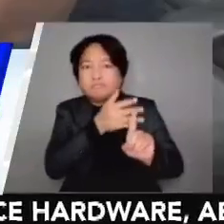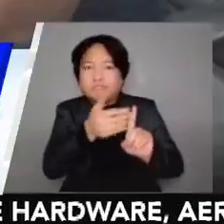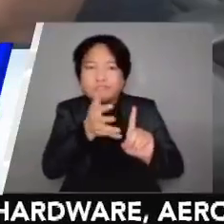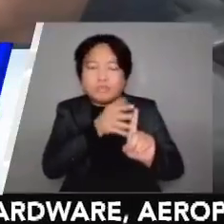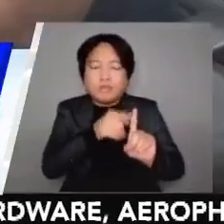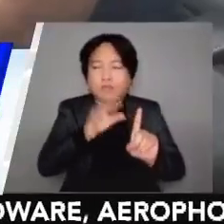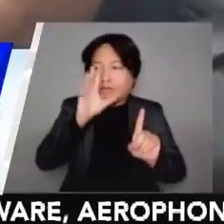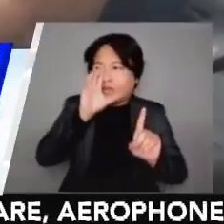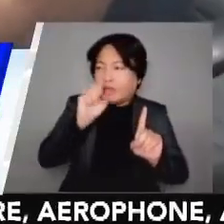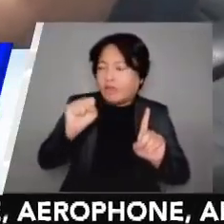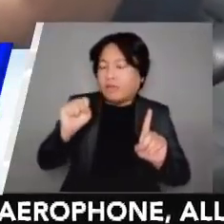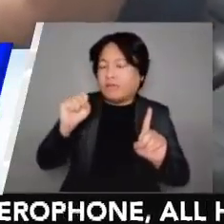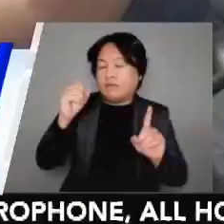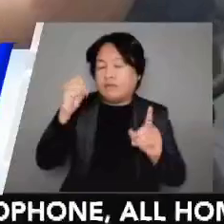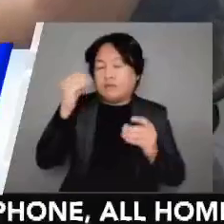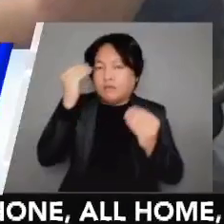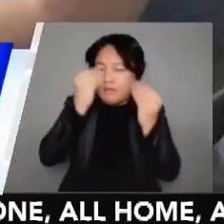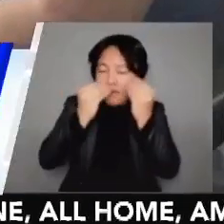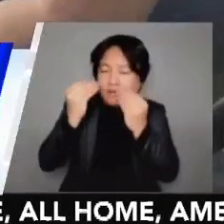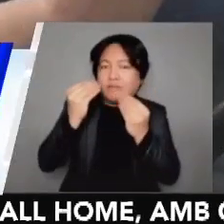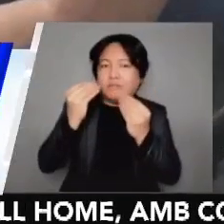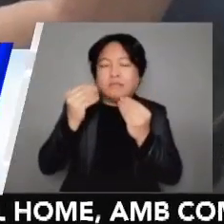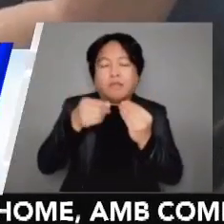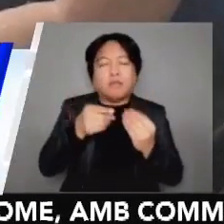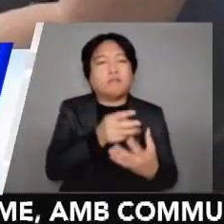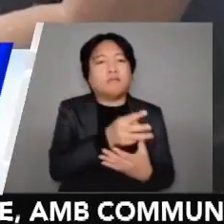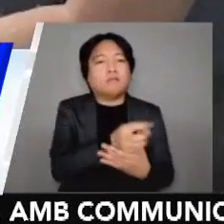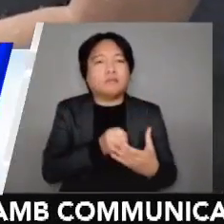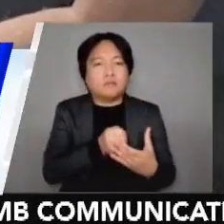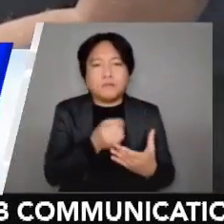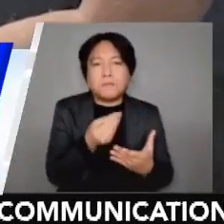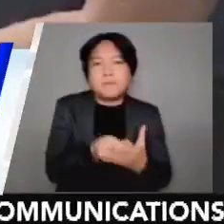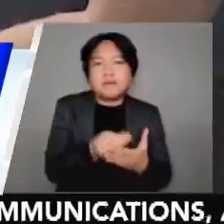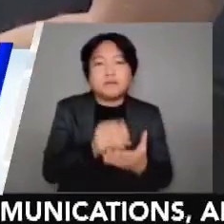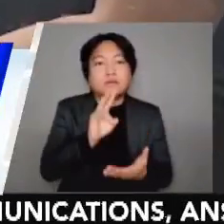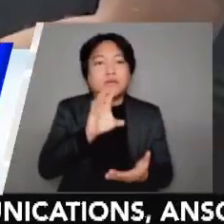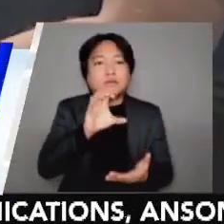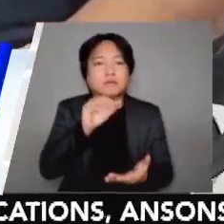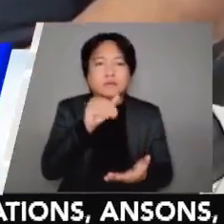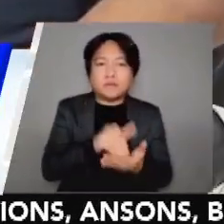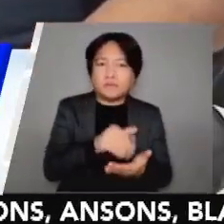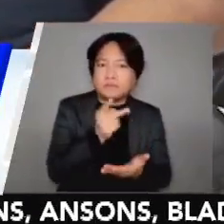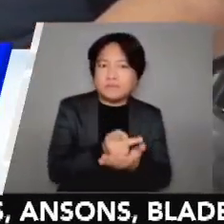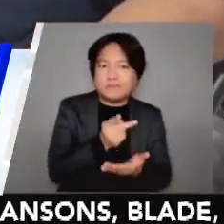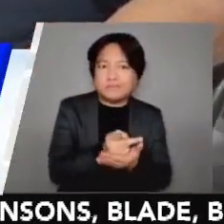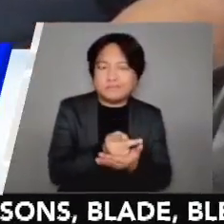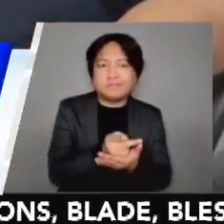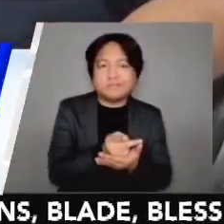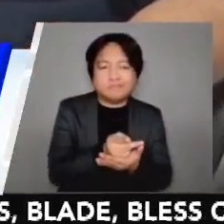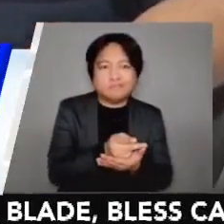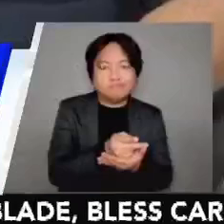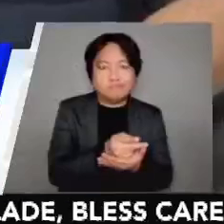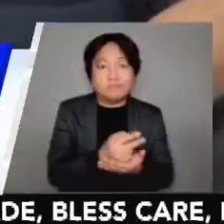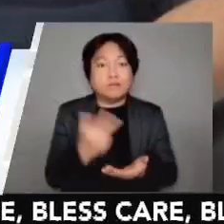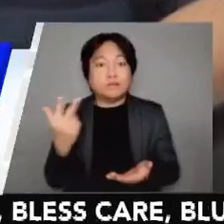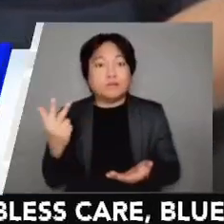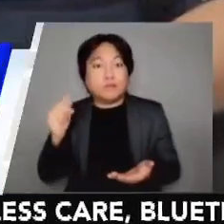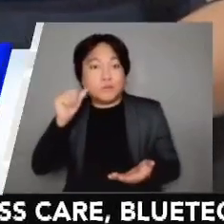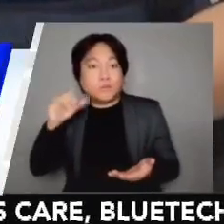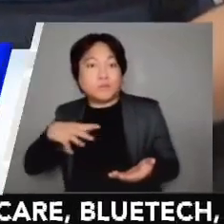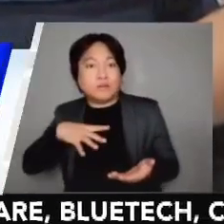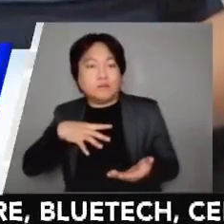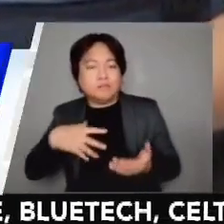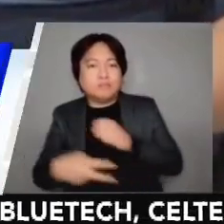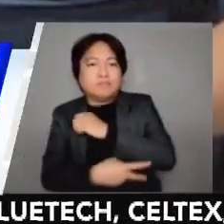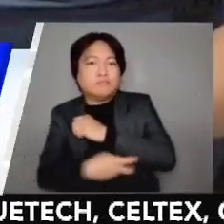siya, kaya na-withdraw niya ang perang 700,000 pesos. Tatlong babae raw ang tumangay sa pera. Naniniwala mga pulis